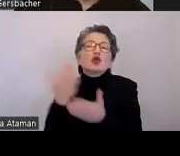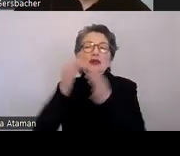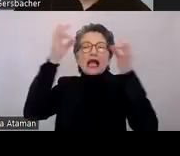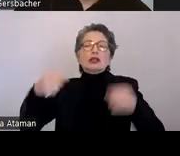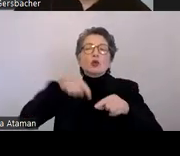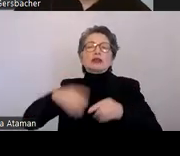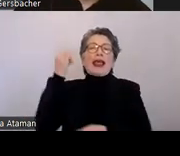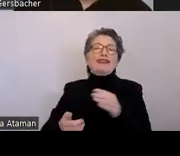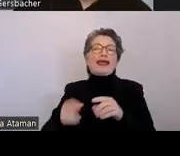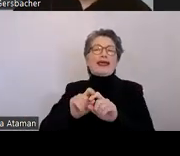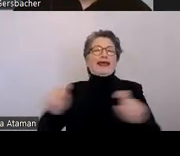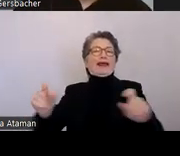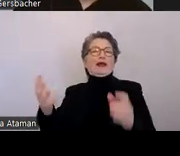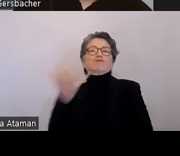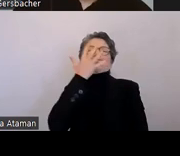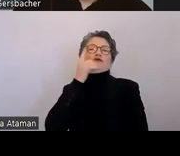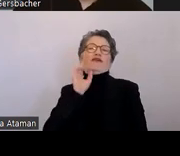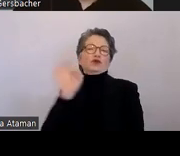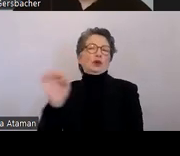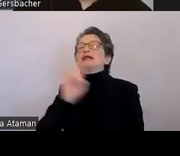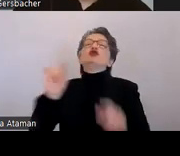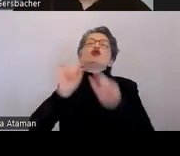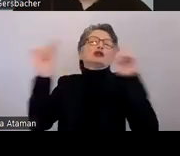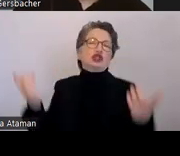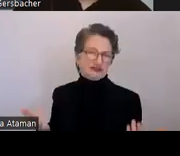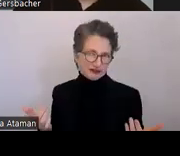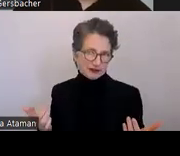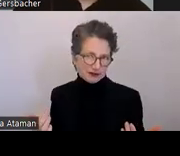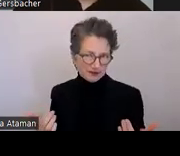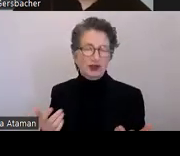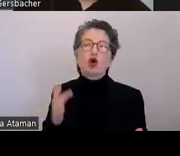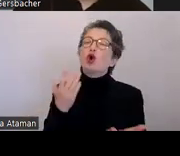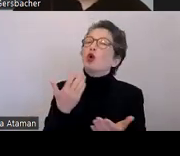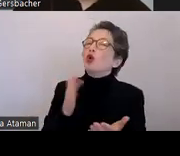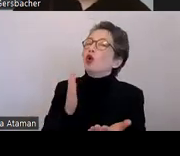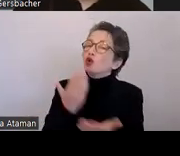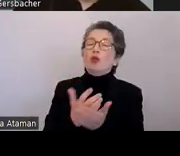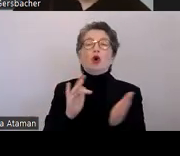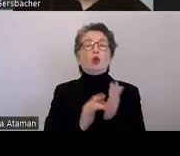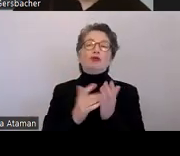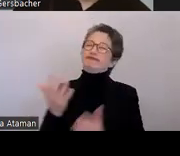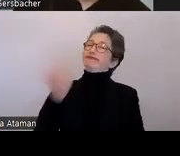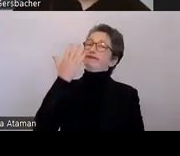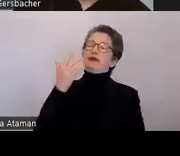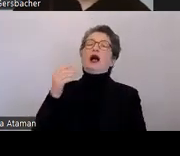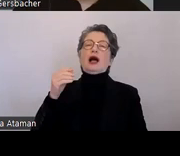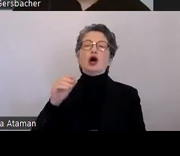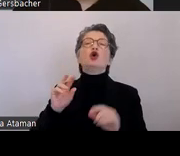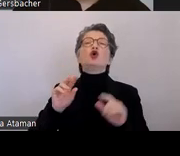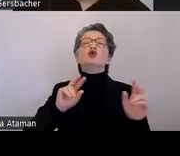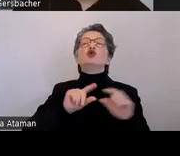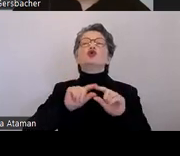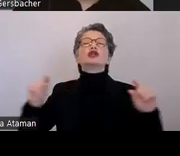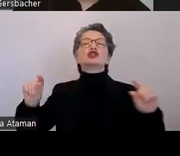Seite. Und genau, also man sollte jetzt nicht nur aus visuellen Gründen eine Überschrift verwenden,